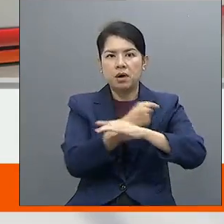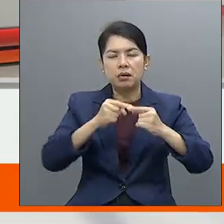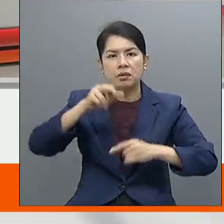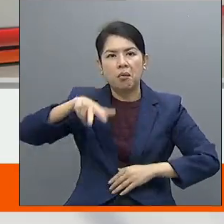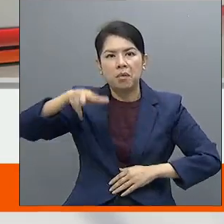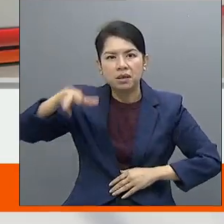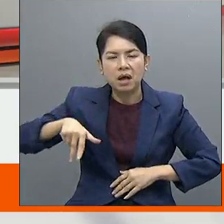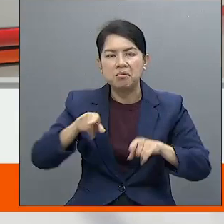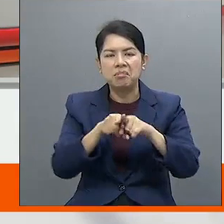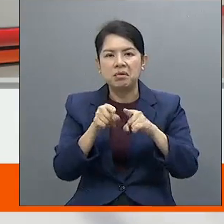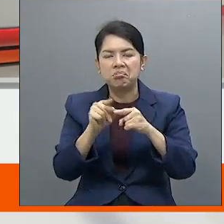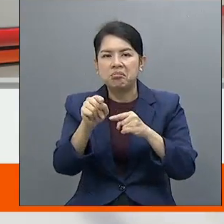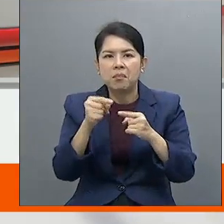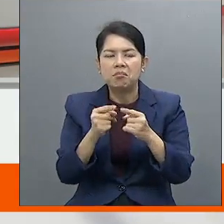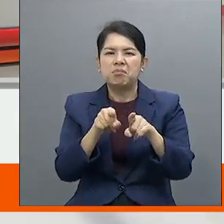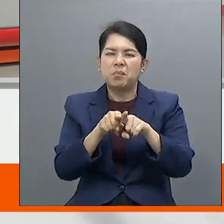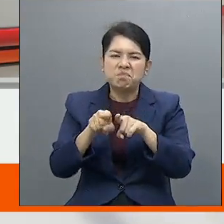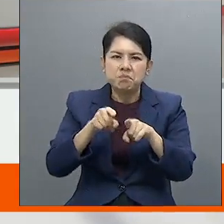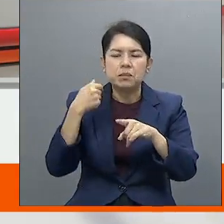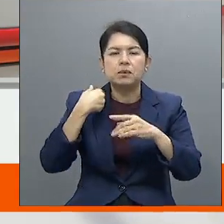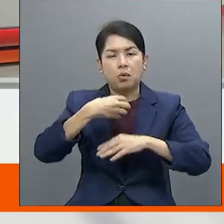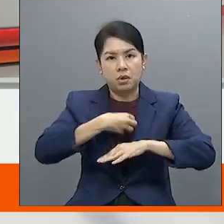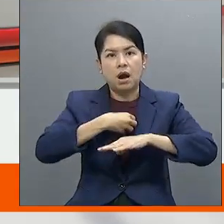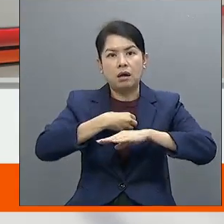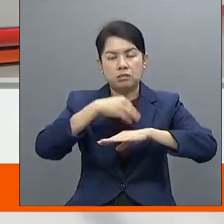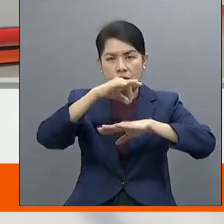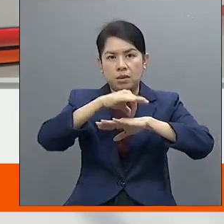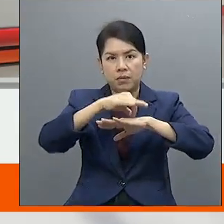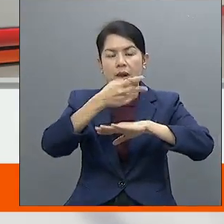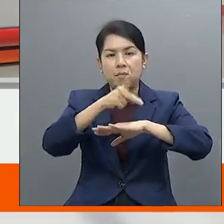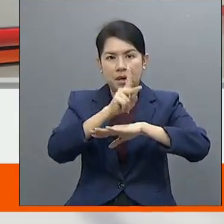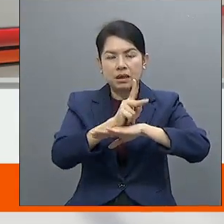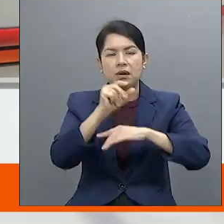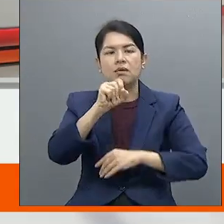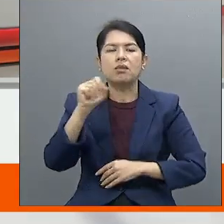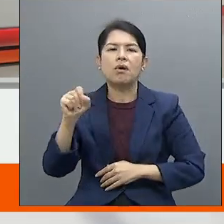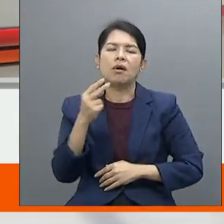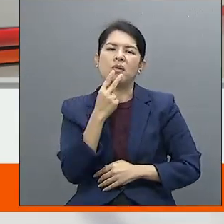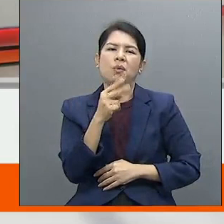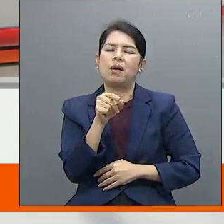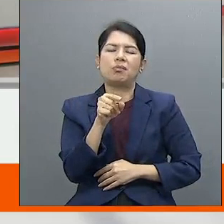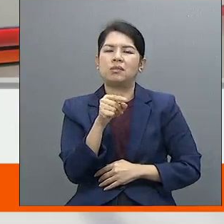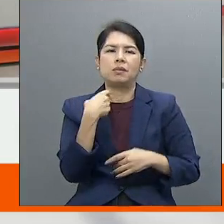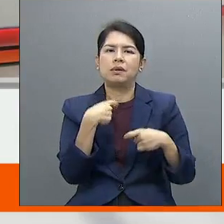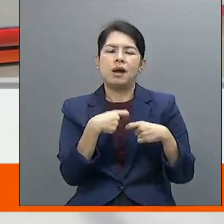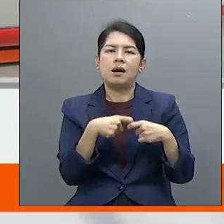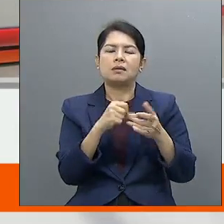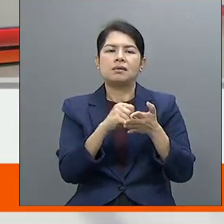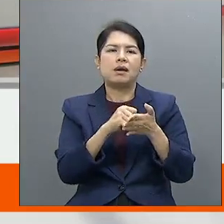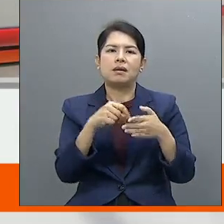่นั้นเองไม่ใครๆก็คงพูดไม่ได้ก็คงต้องเป็นการยอมของเพื่อไทยเองผมคิดอย่างนั้นนะ